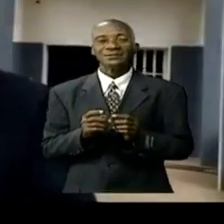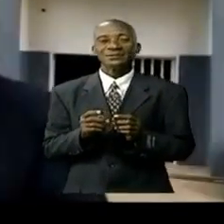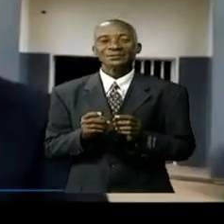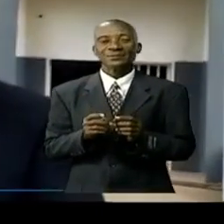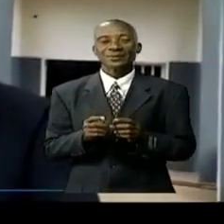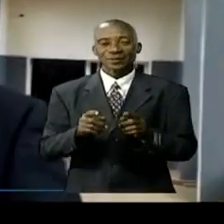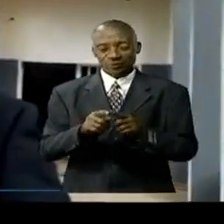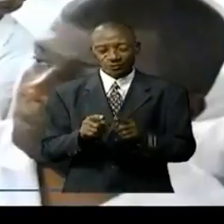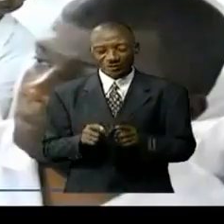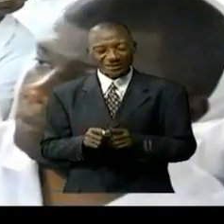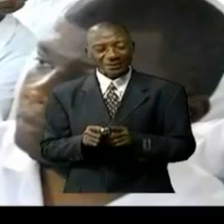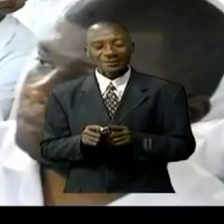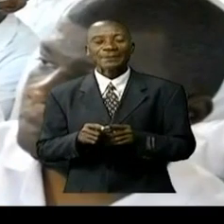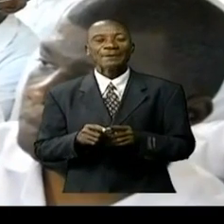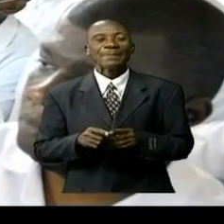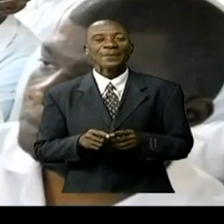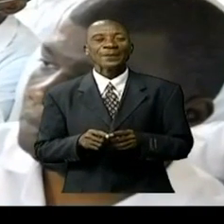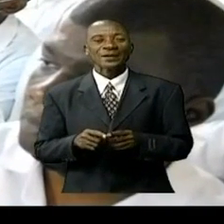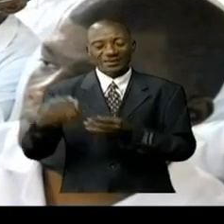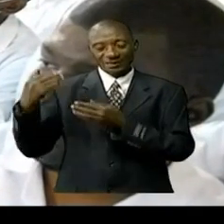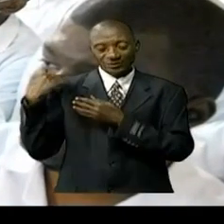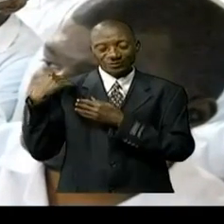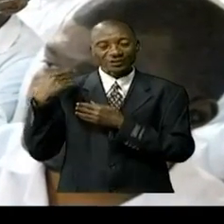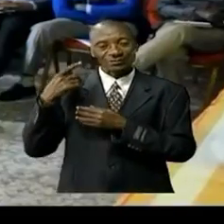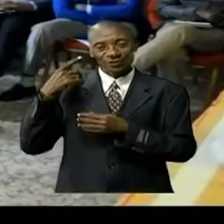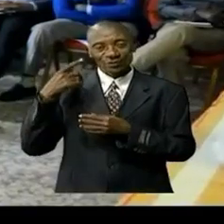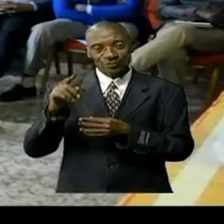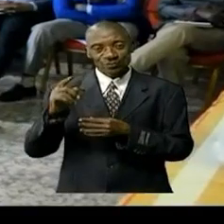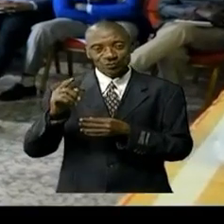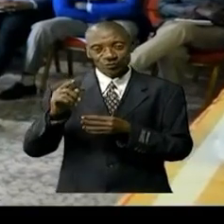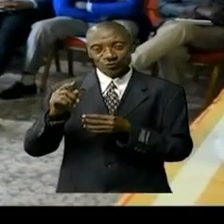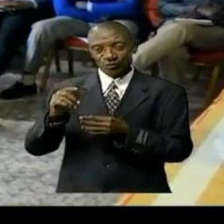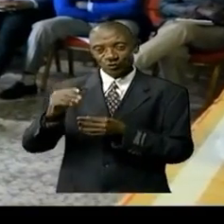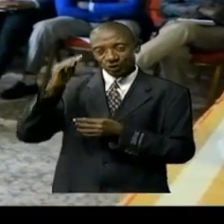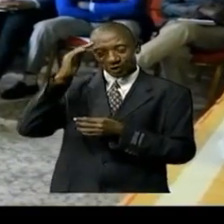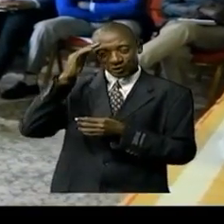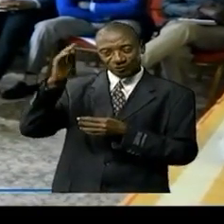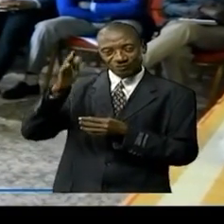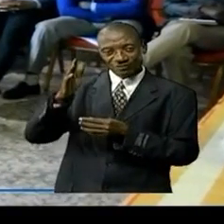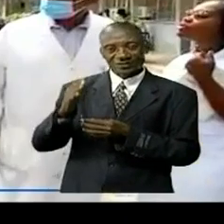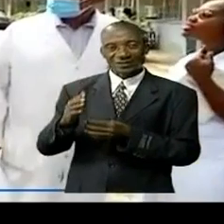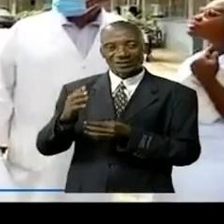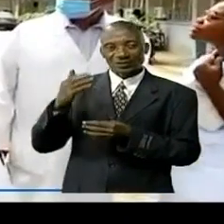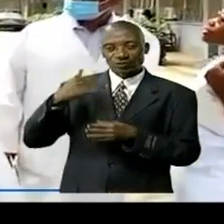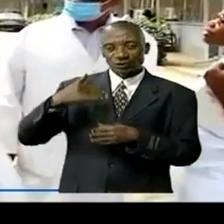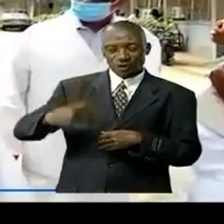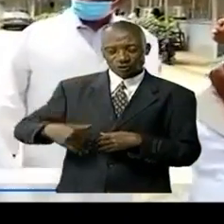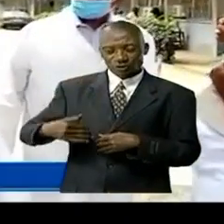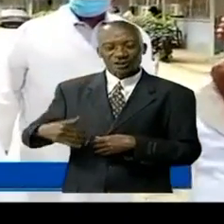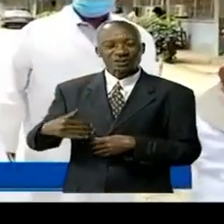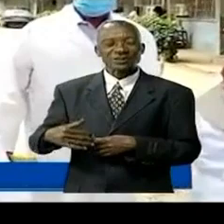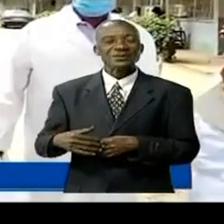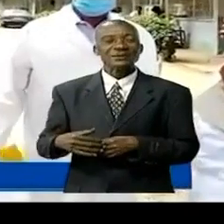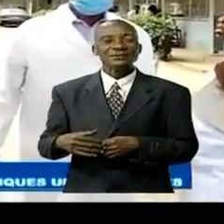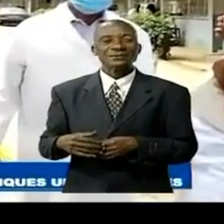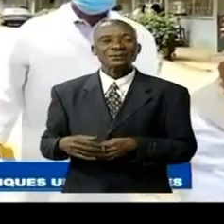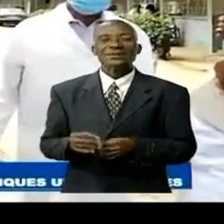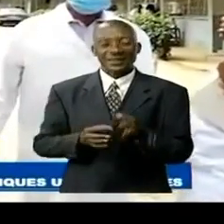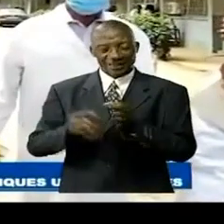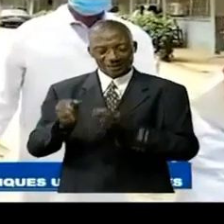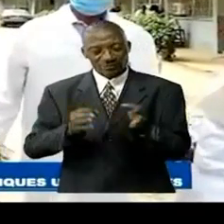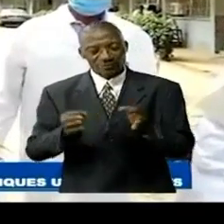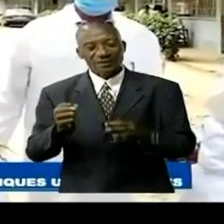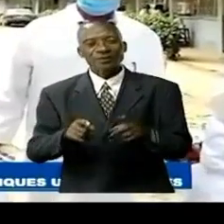optimal de nouveaux. Le chef du département de chirurgie donne le sens de ces assises. Nous avons effectivement commencé